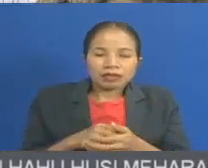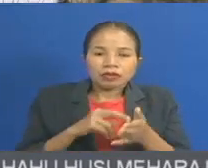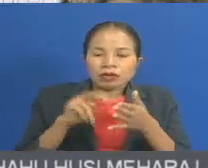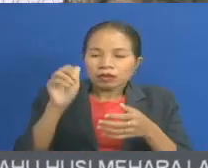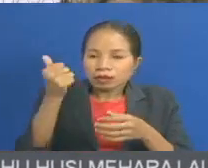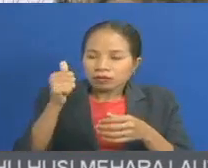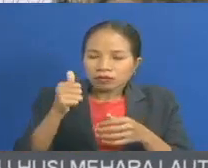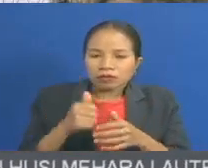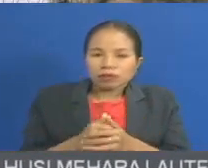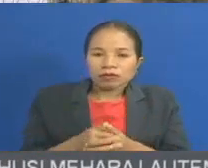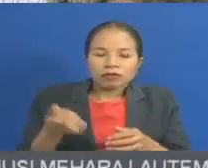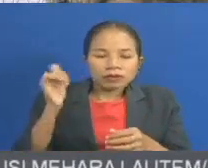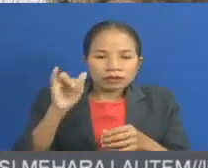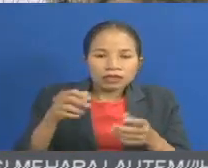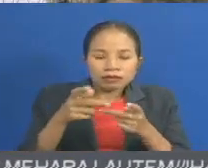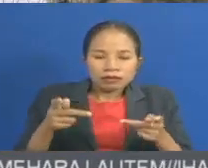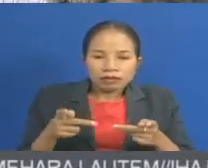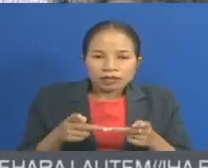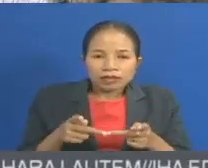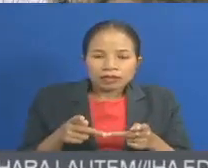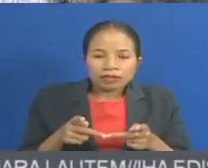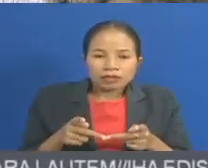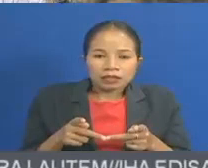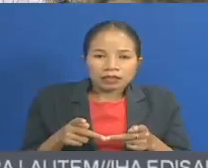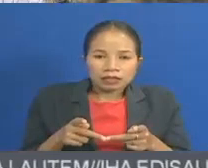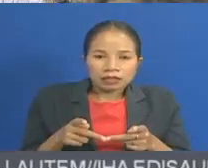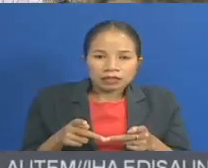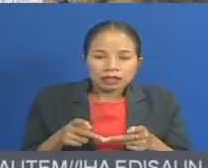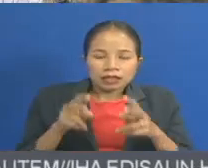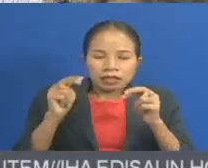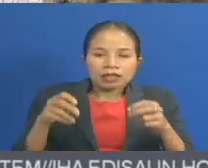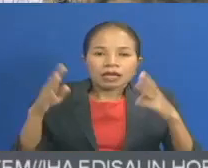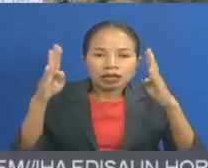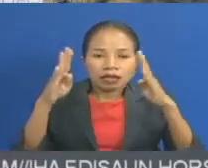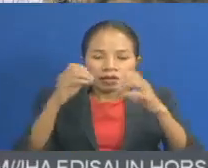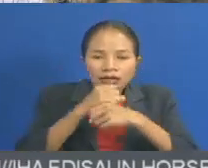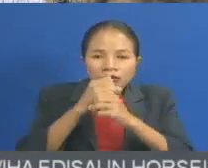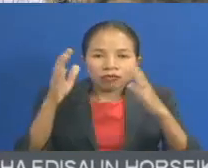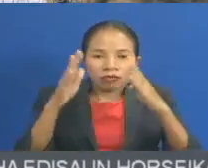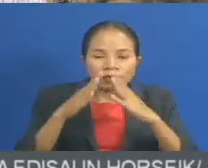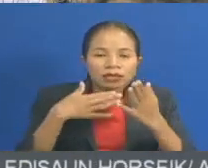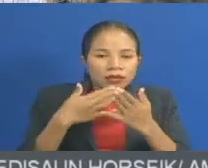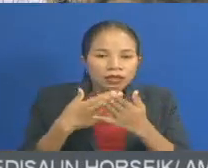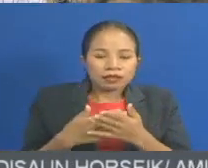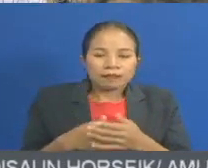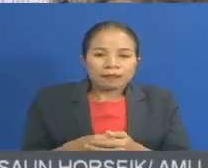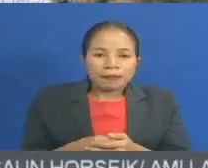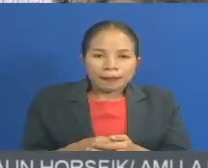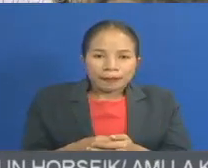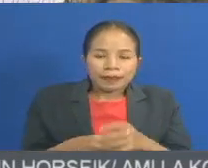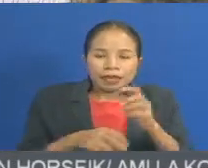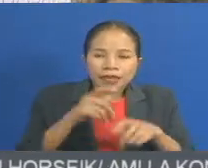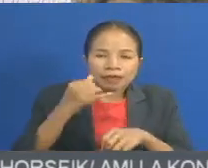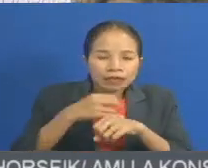modifika. O sirane ya fati, laber dagalon, maibe teng ser halu umay kedigun, o vidru, para irane internasional mai